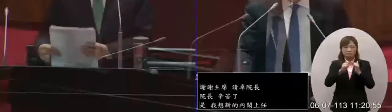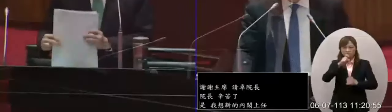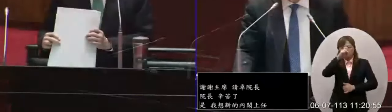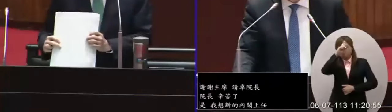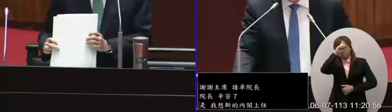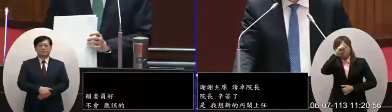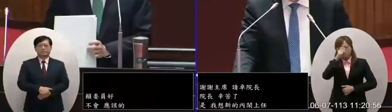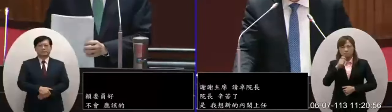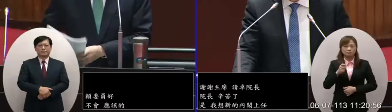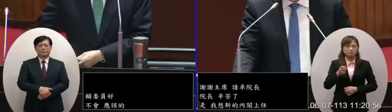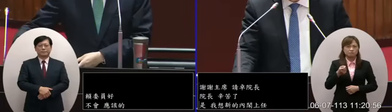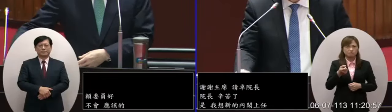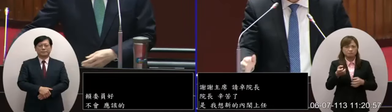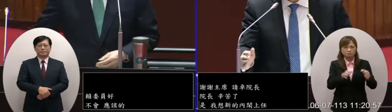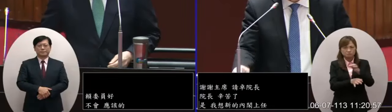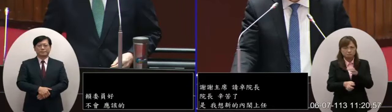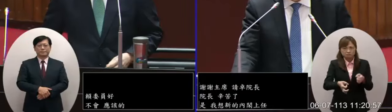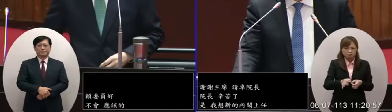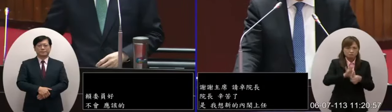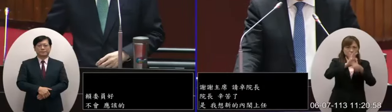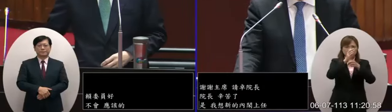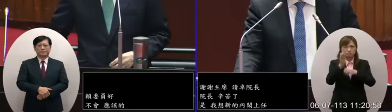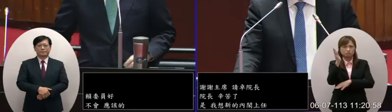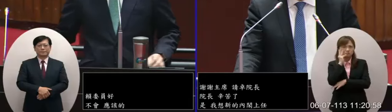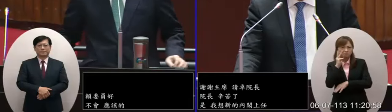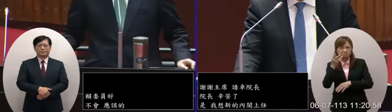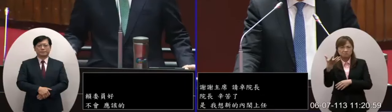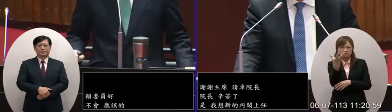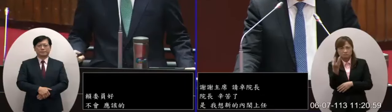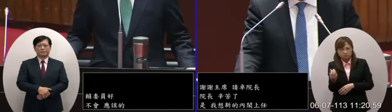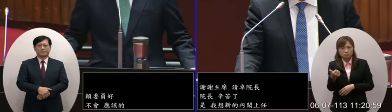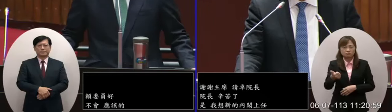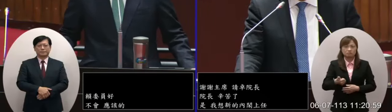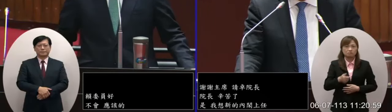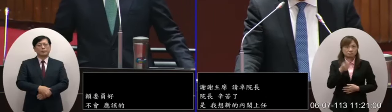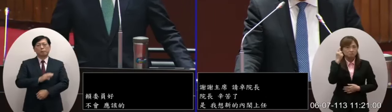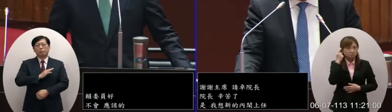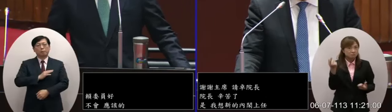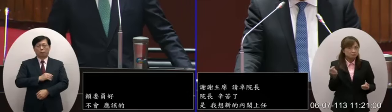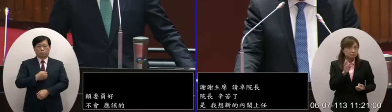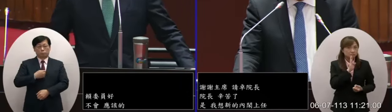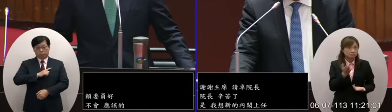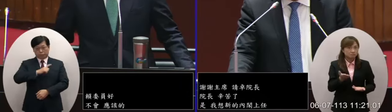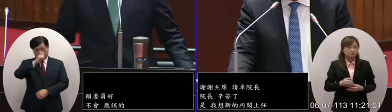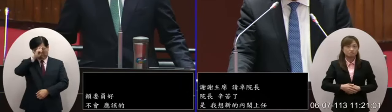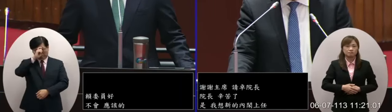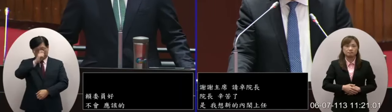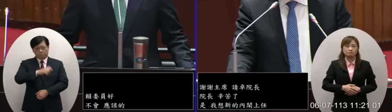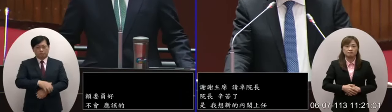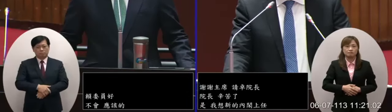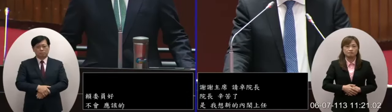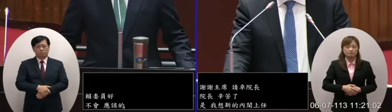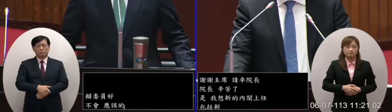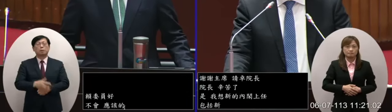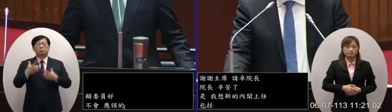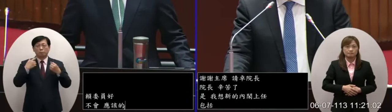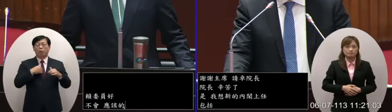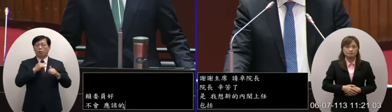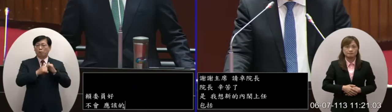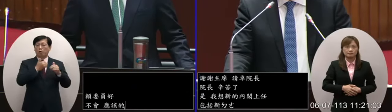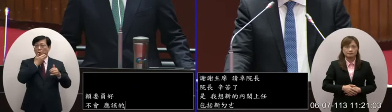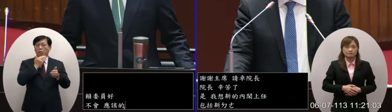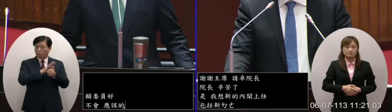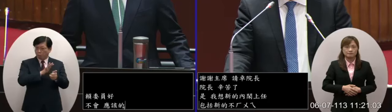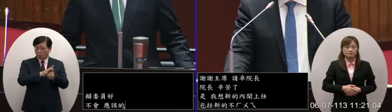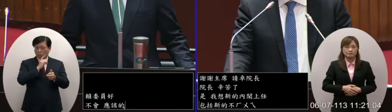多一点经济，少一点政治了哈。院长应该同意这样的看法吧？ 当然，我们也是希望说，福国利民的、